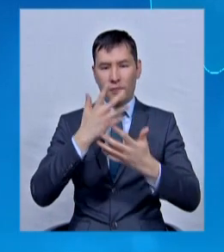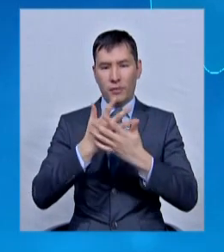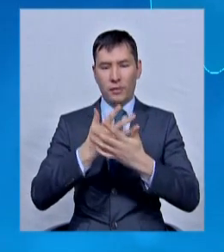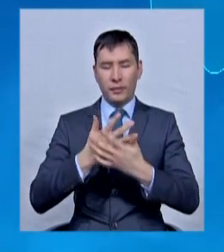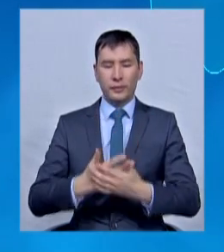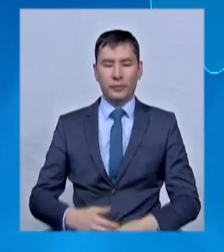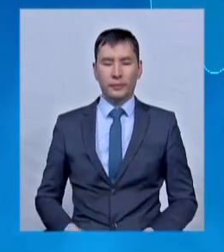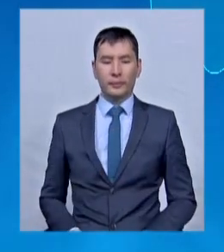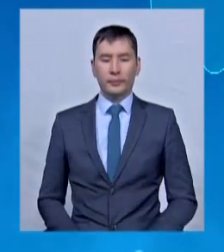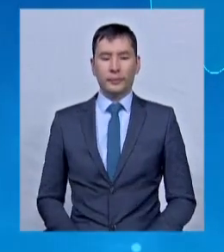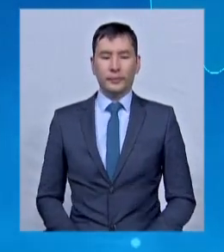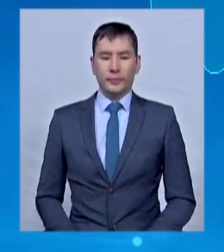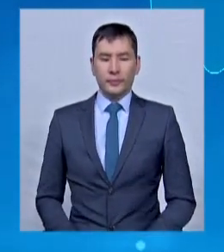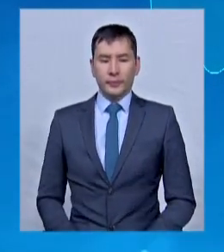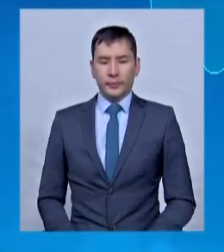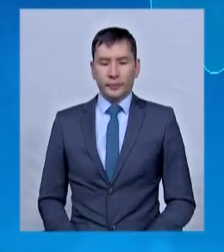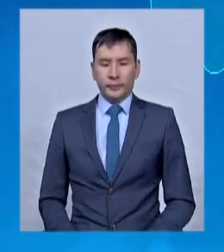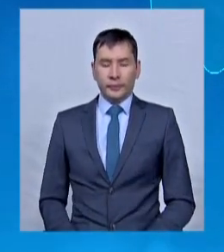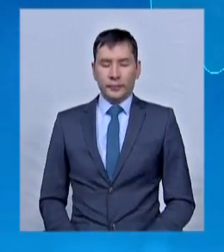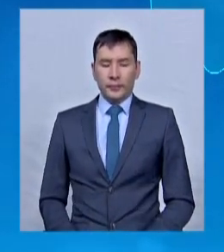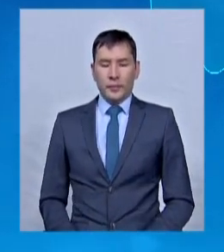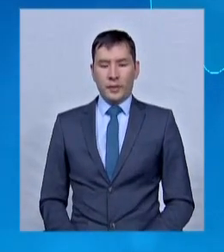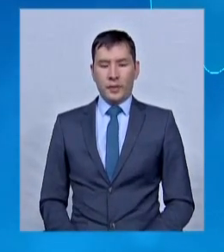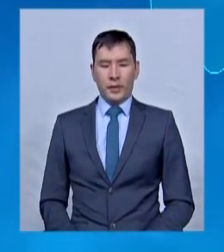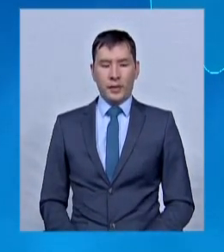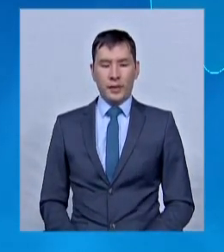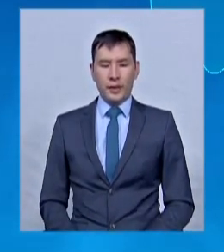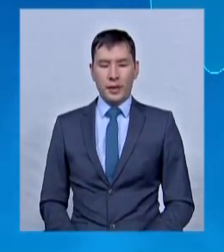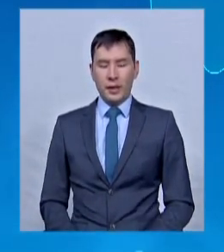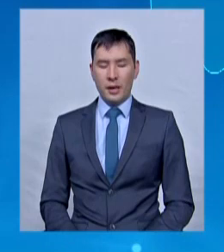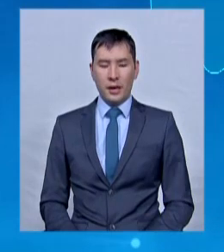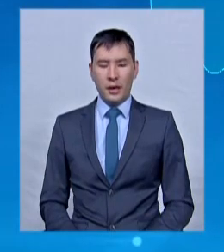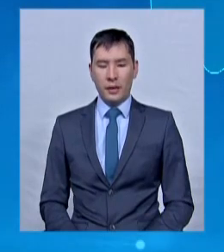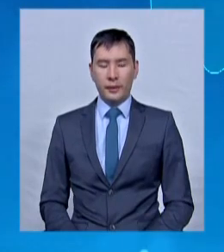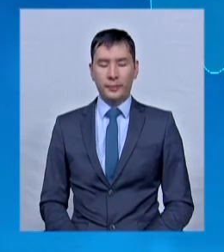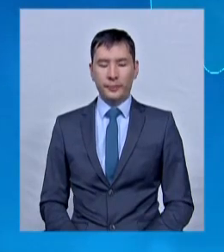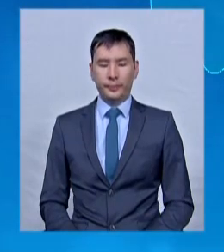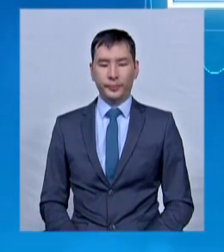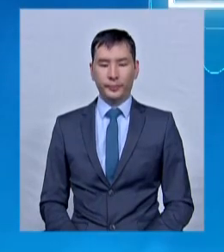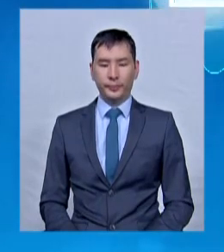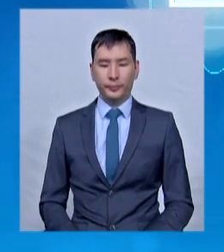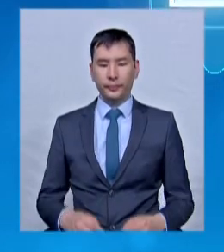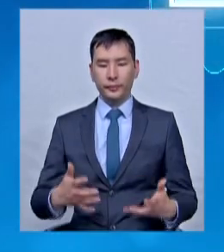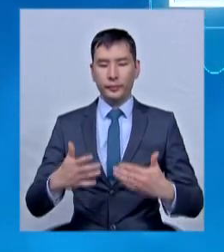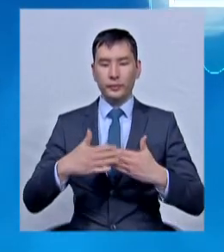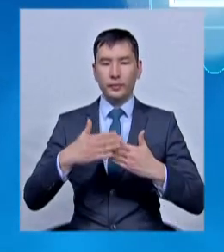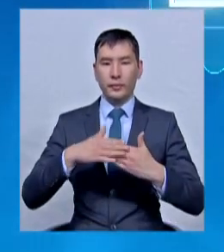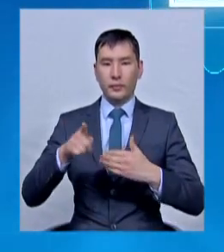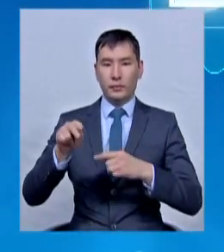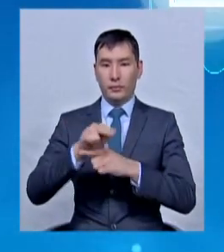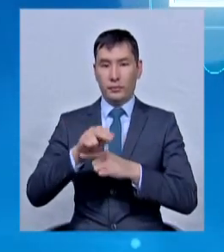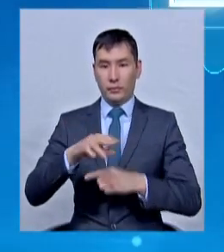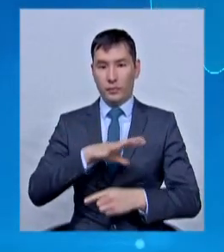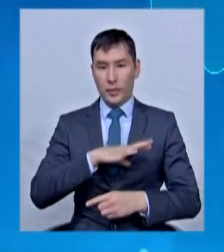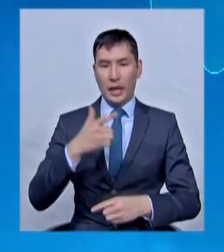мегаполистің жол көлік инфрақұрылымы 80%-ға дейін жақсармақ. 12 мердігер ұйым жасаған жұмысына 3 жыл кепілдік береді. Осы уақыт аралығында